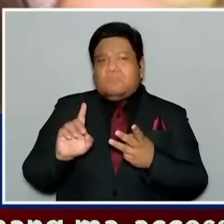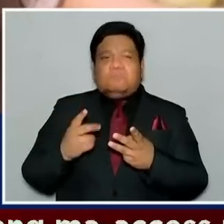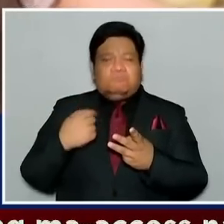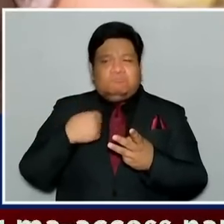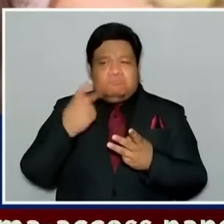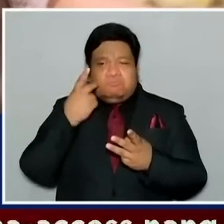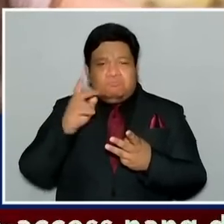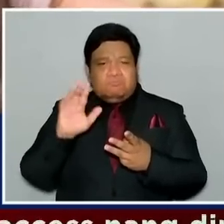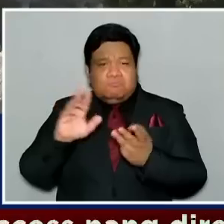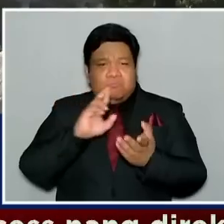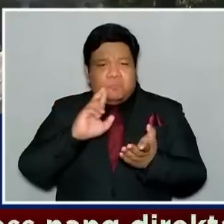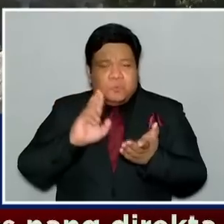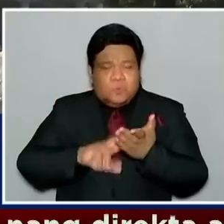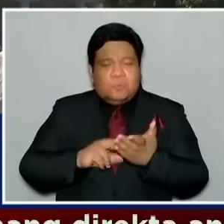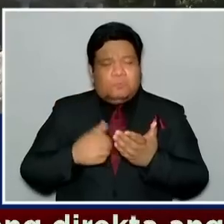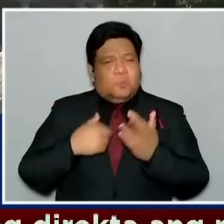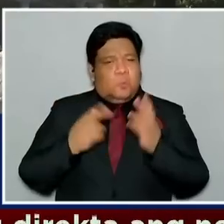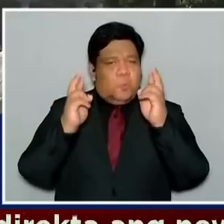nila, hopeful ako.